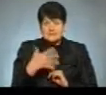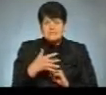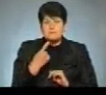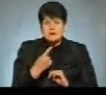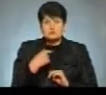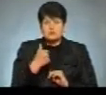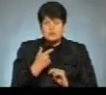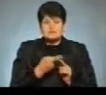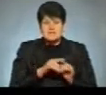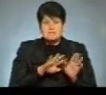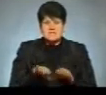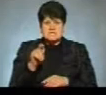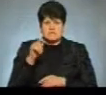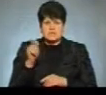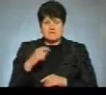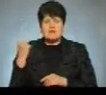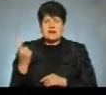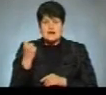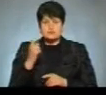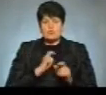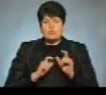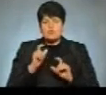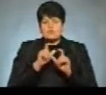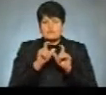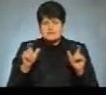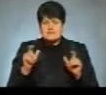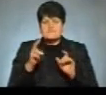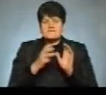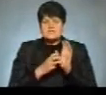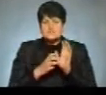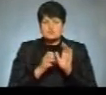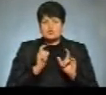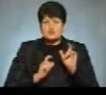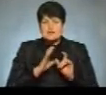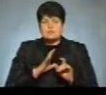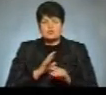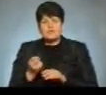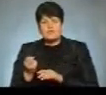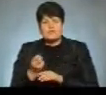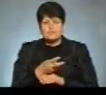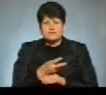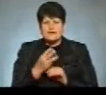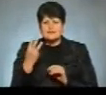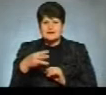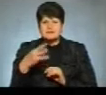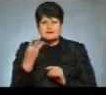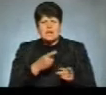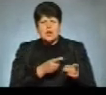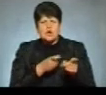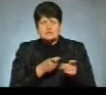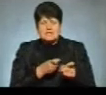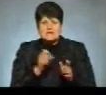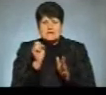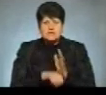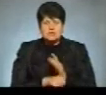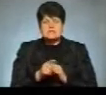В 51-му році, це вже після війни, у Харківському університеті 800 студентів було репресовано, а 33 розстріляно за